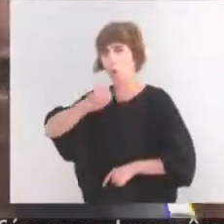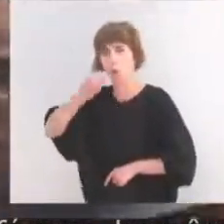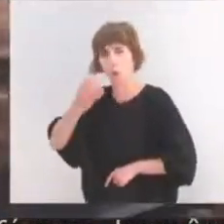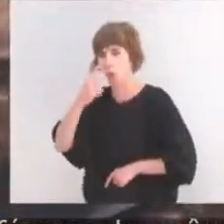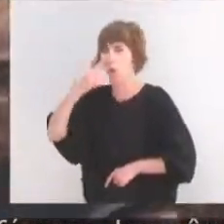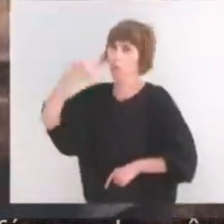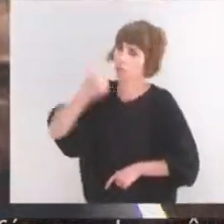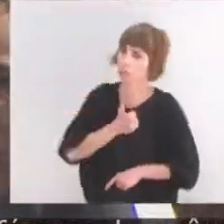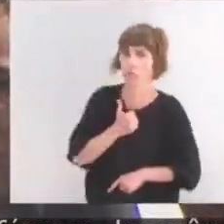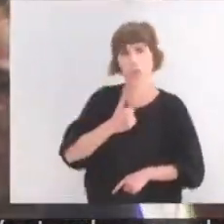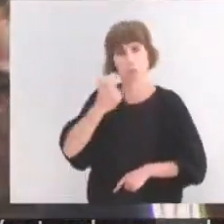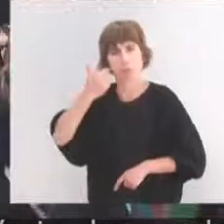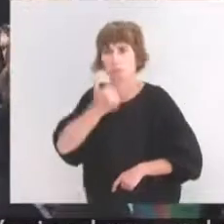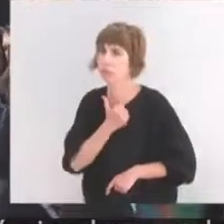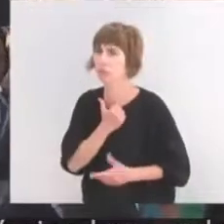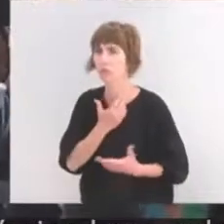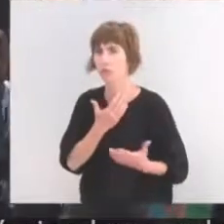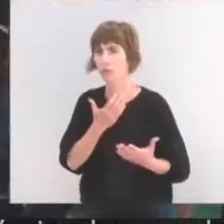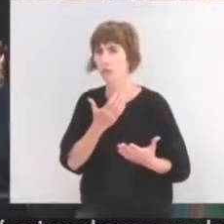jour.